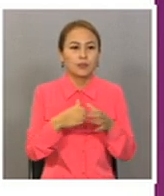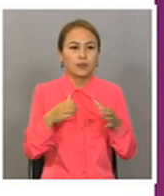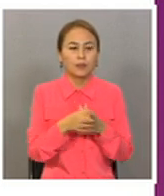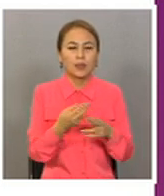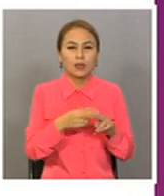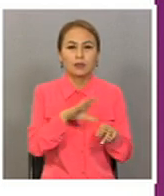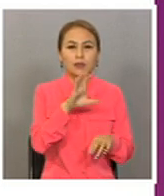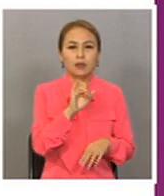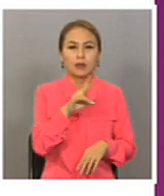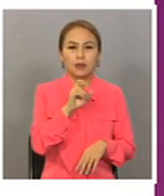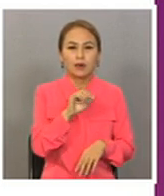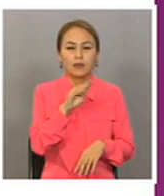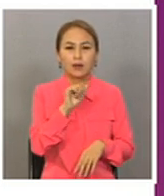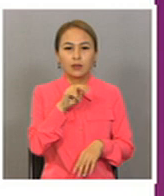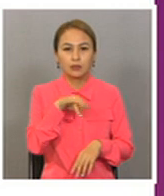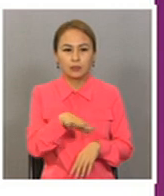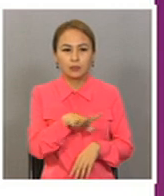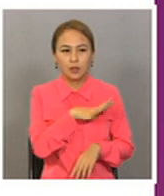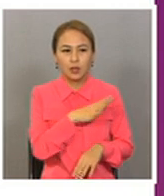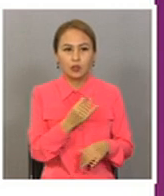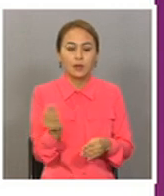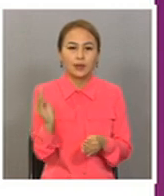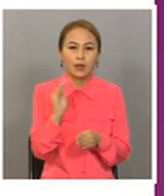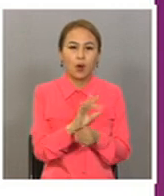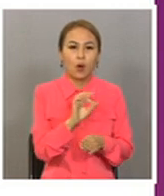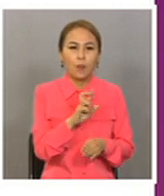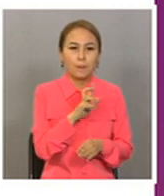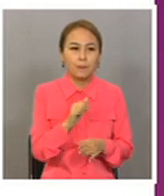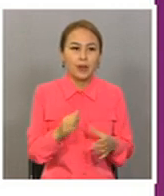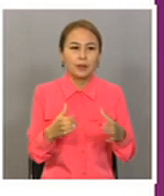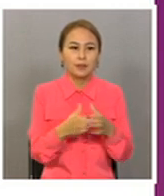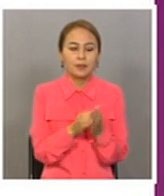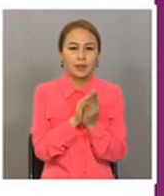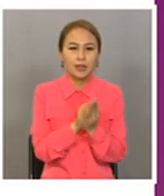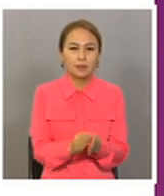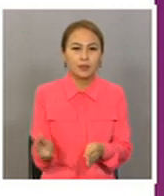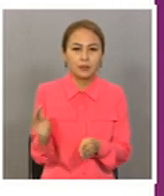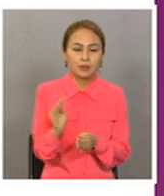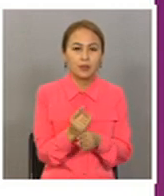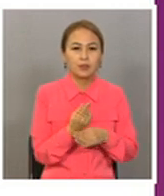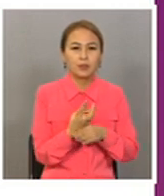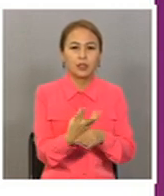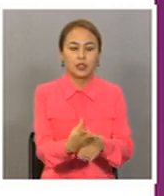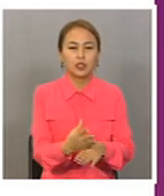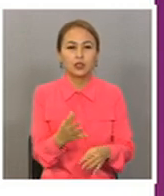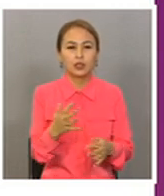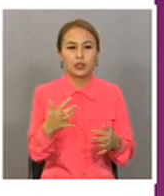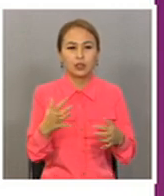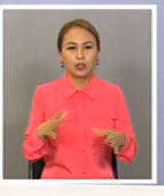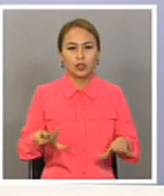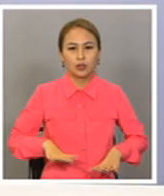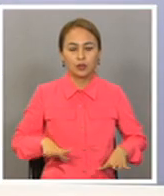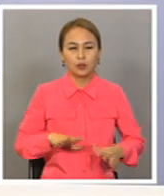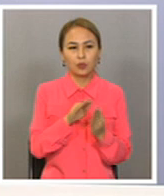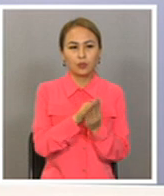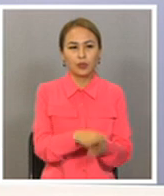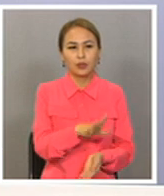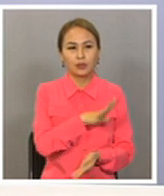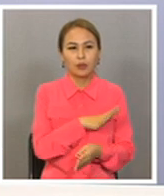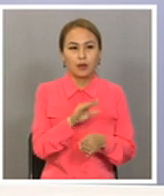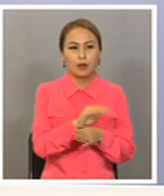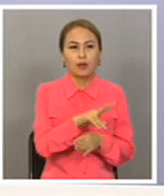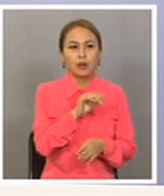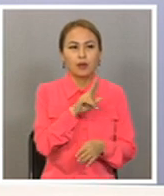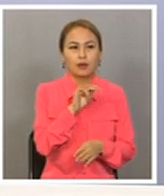саркофагта жерледі. Сондай ақ обада мәйітпен бірге бірнеше жылқы көмілген екен. Лақат